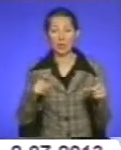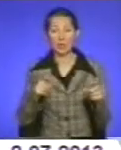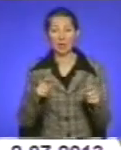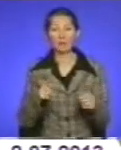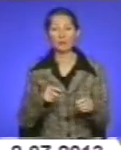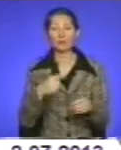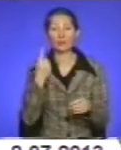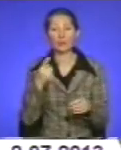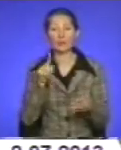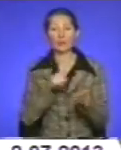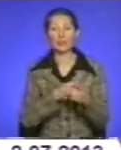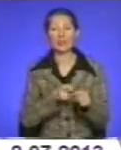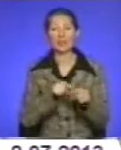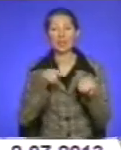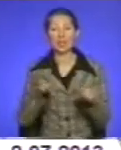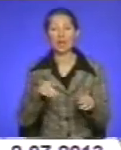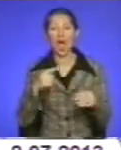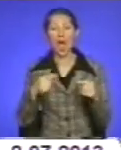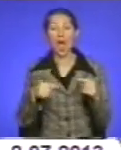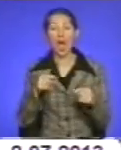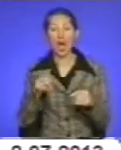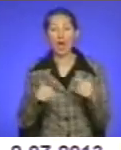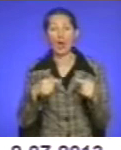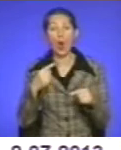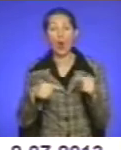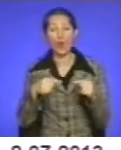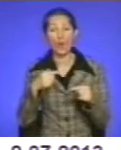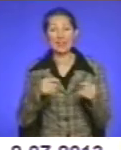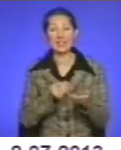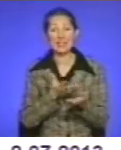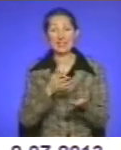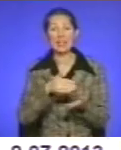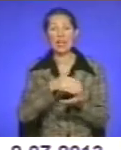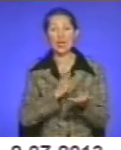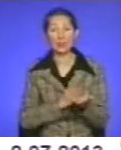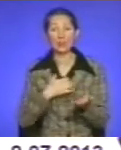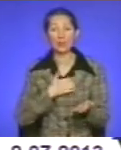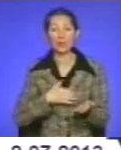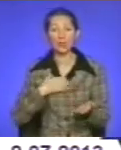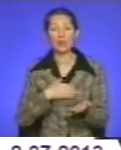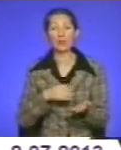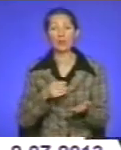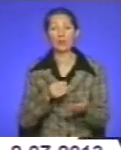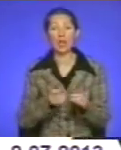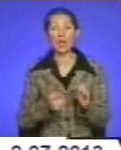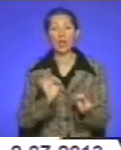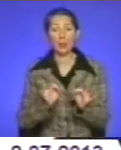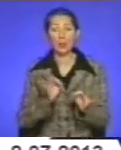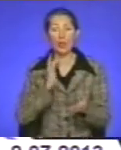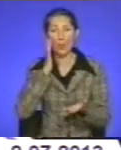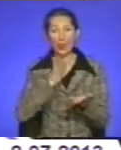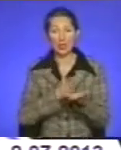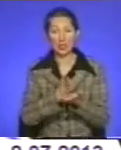мета цих рішень – регулювати ціни на хліб. Важним елементом політики стабільності ціноутворення на хліб є